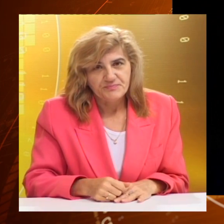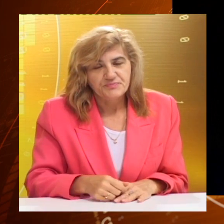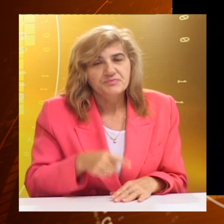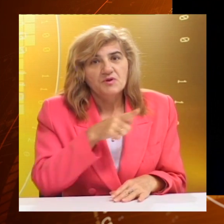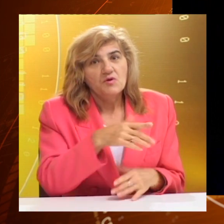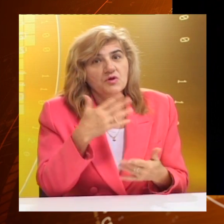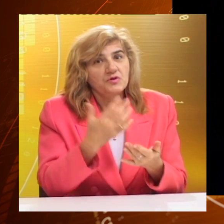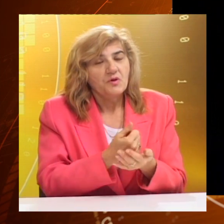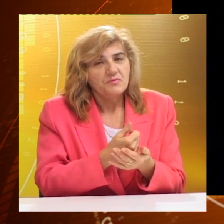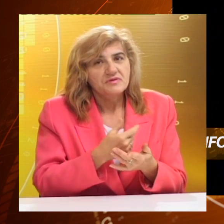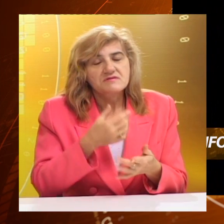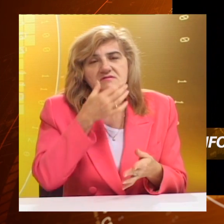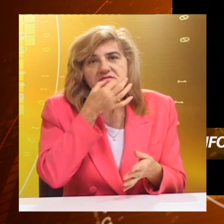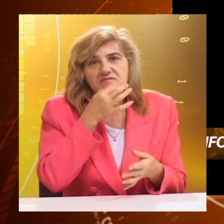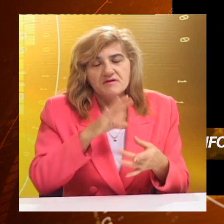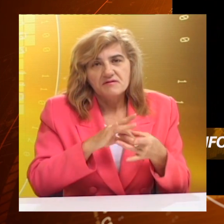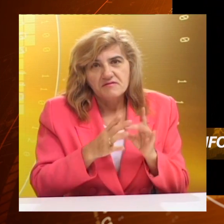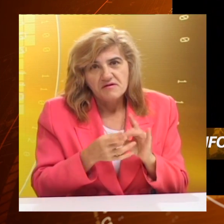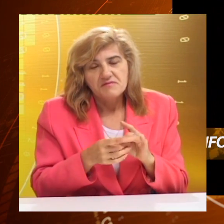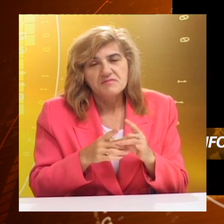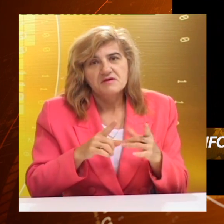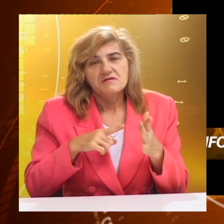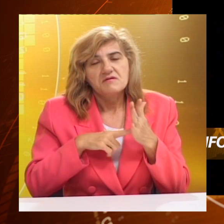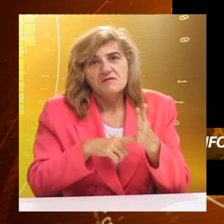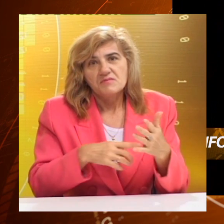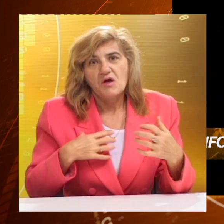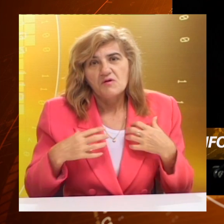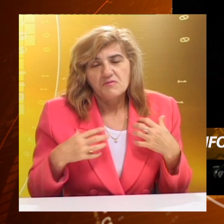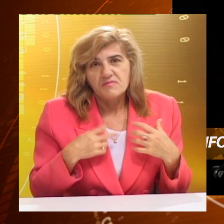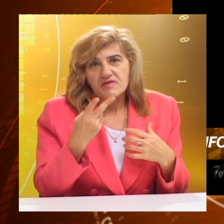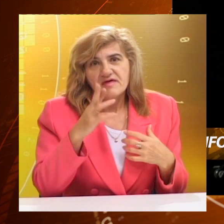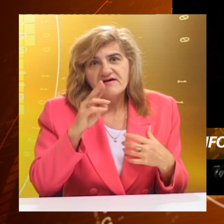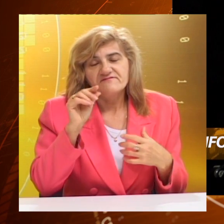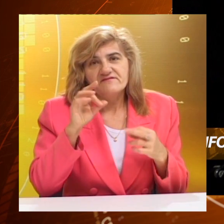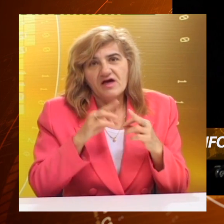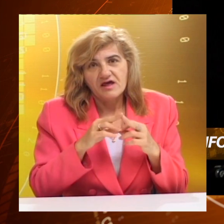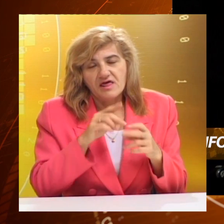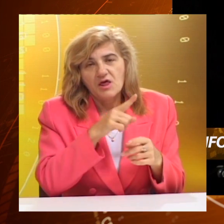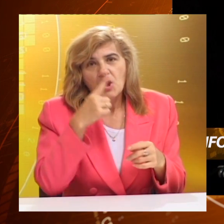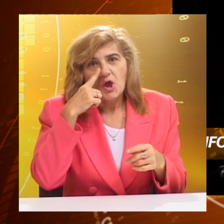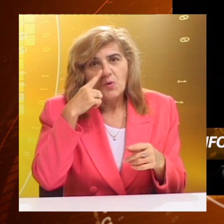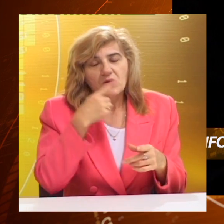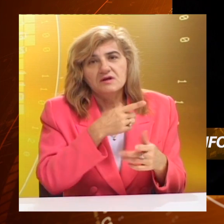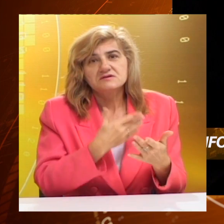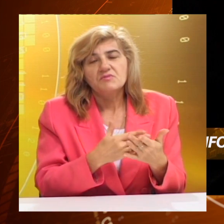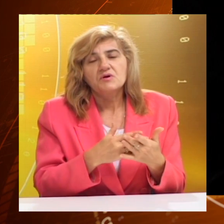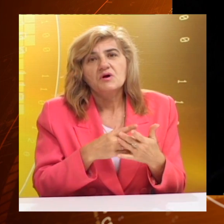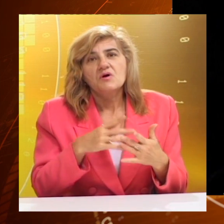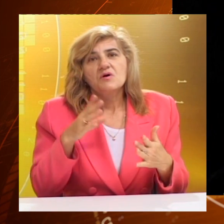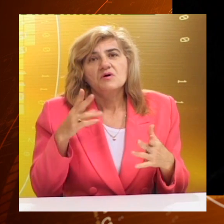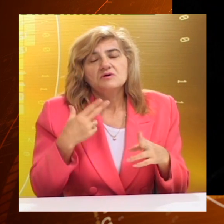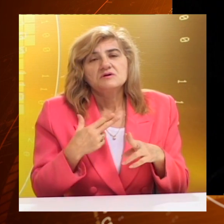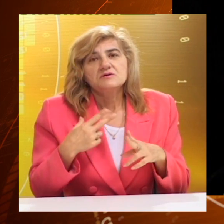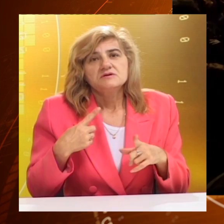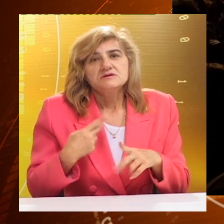bajka o ribaru i ribici je osvojila nagradu i za najbolju režiju. Nagrada za najbolju scenografiju pripala je Veri Zadorožnoj iz Ukrajine za